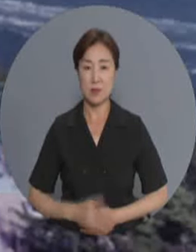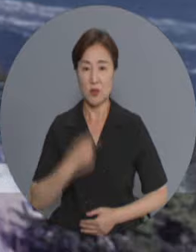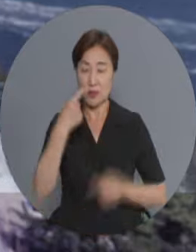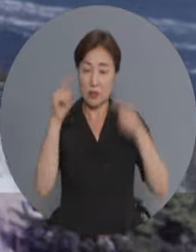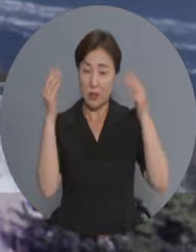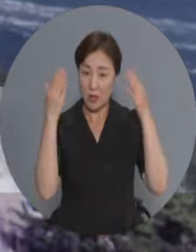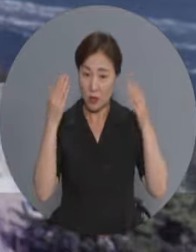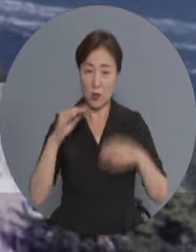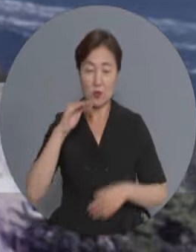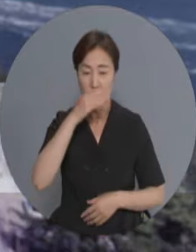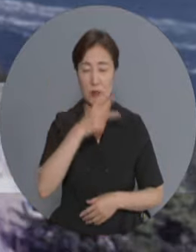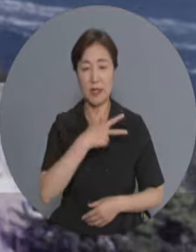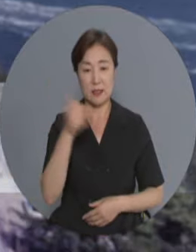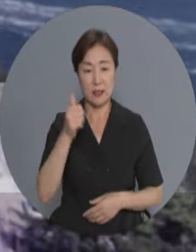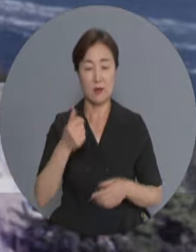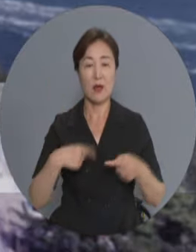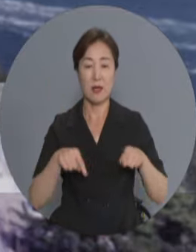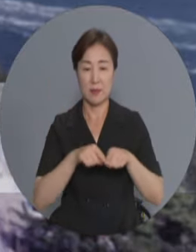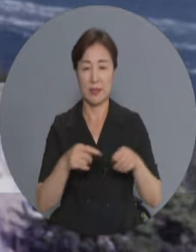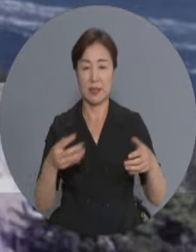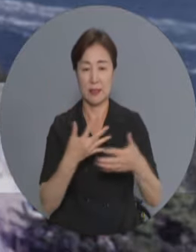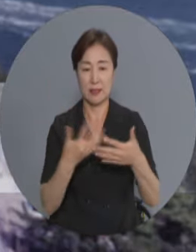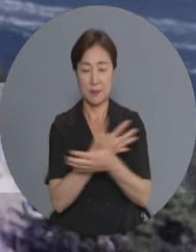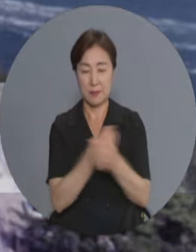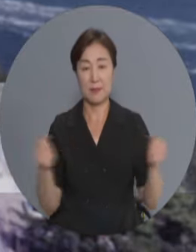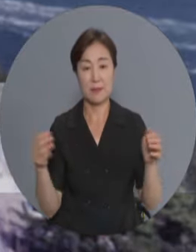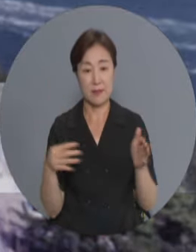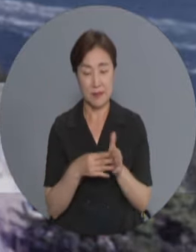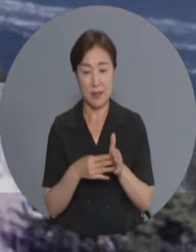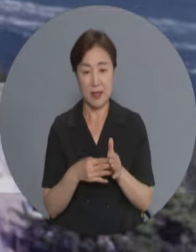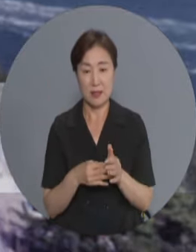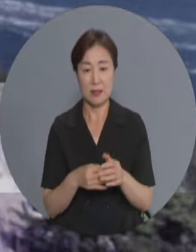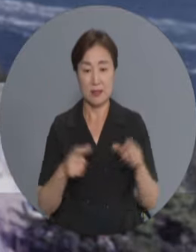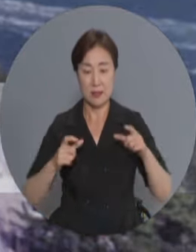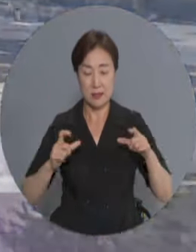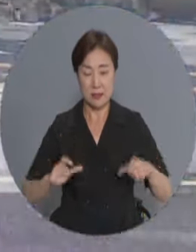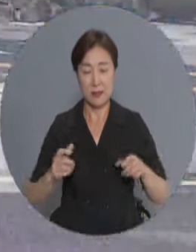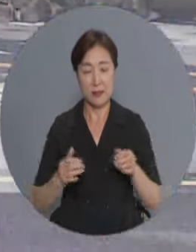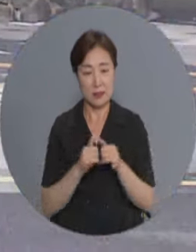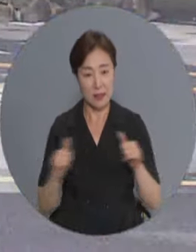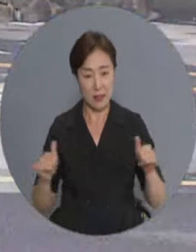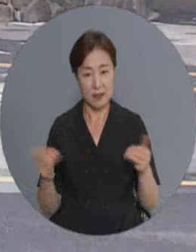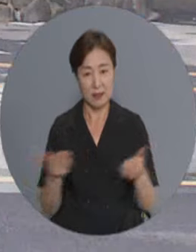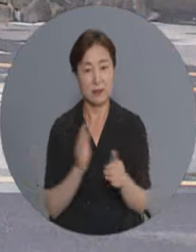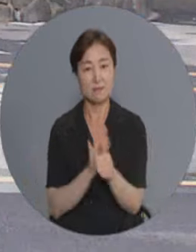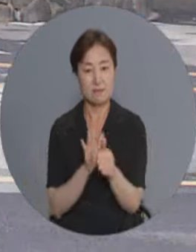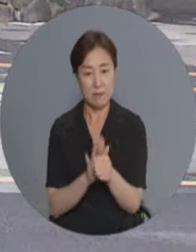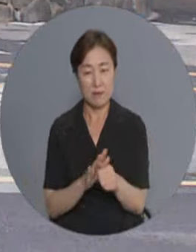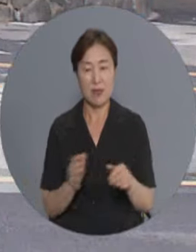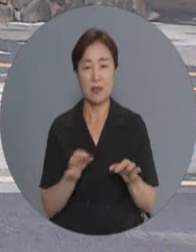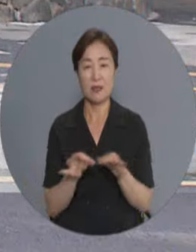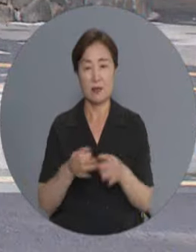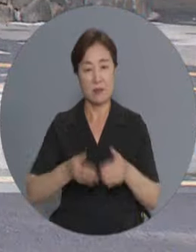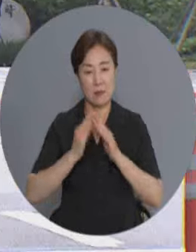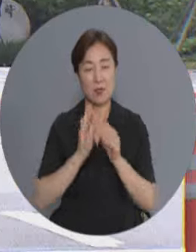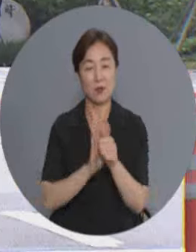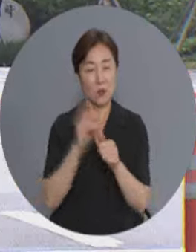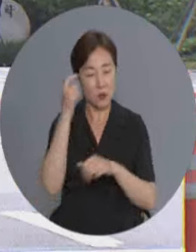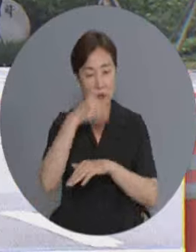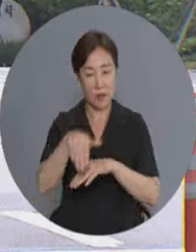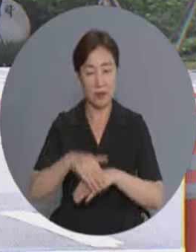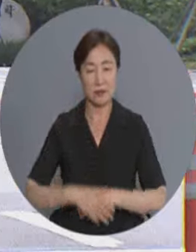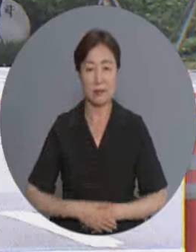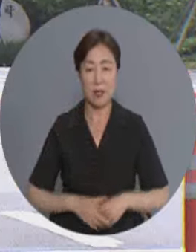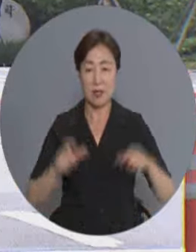순천대학교가 구례 장흥군과 협약을 맺고 지역민 취창업 역량 강화 프로그램을 운영합니다. 이번